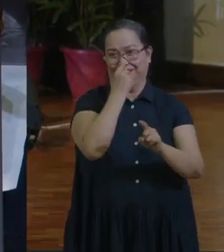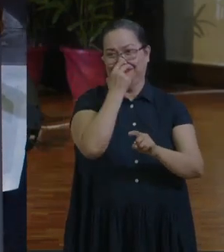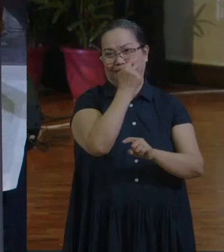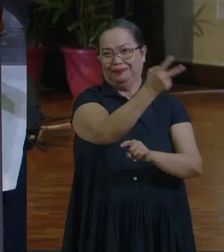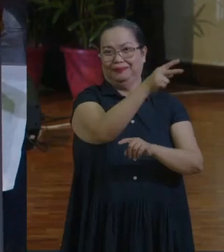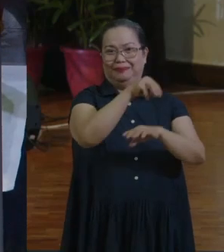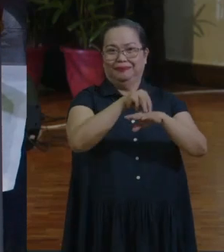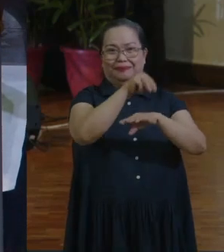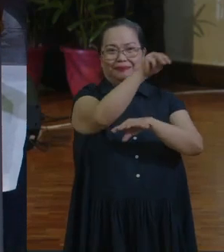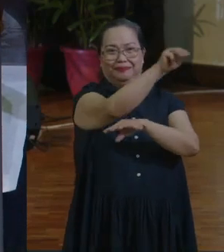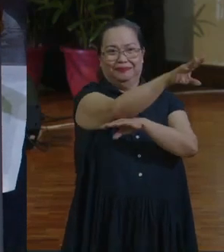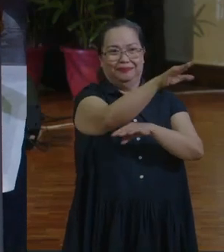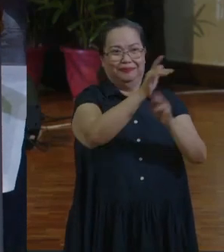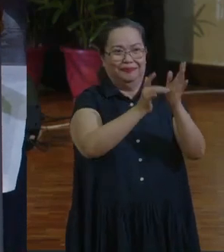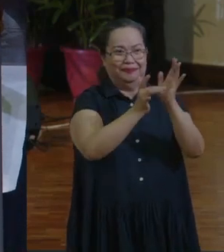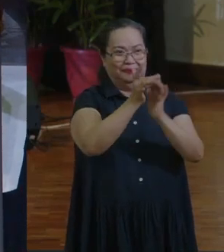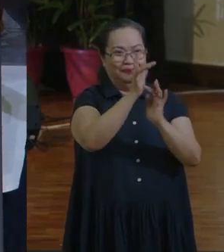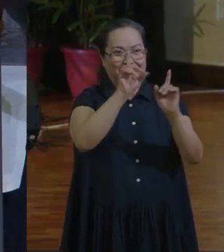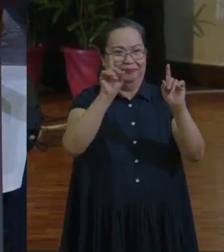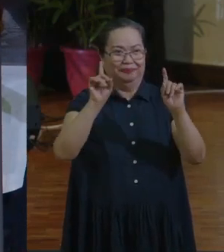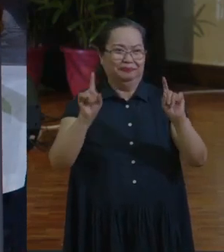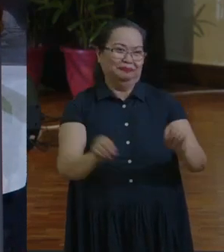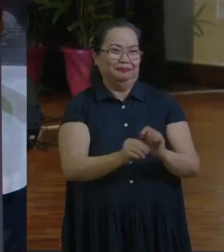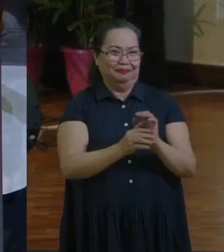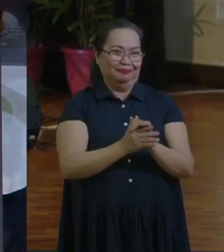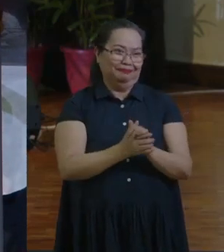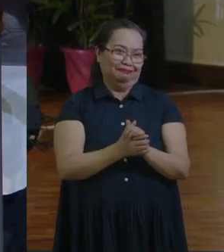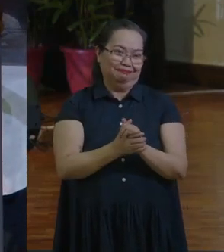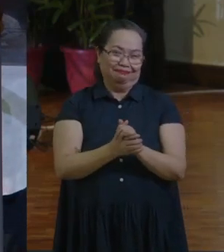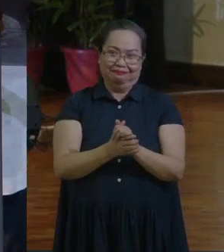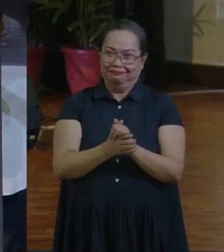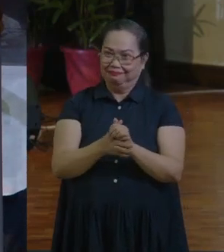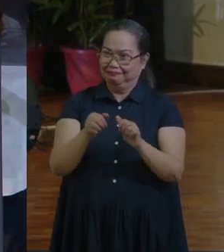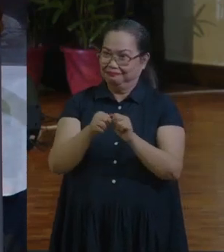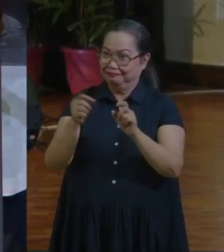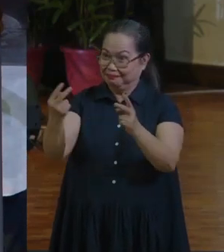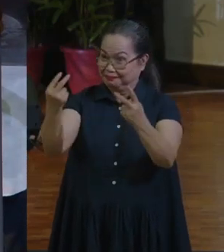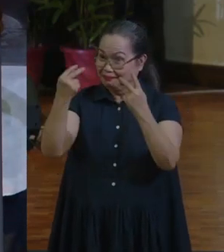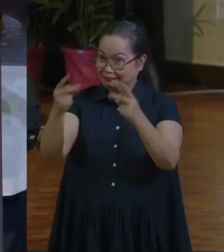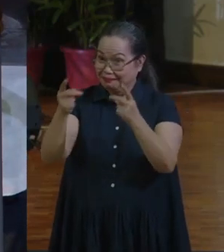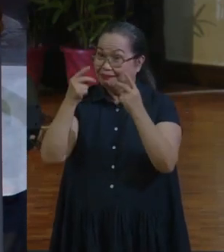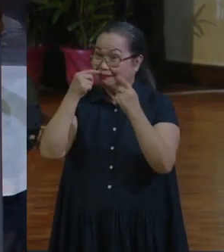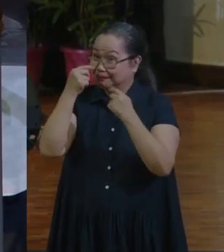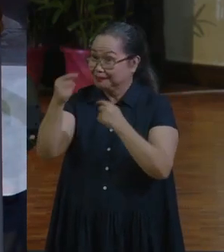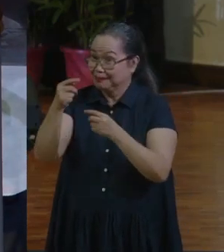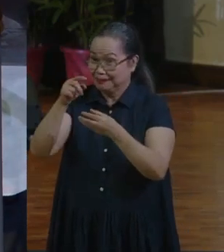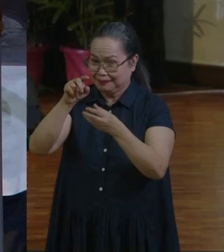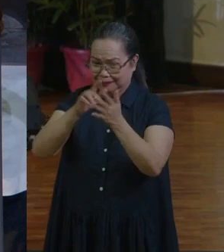makapangyarihang gawain ni Jesus. So makikita natin dito